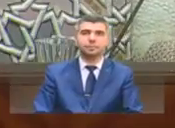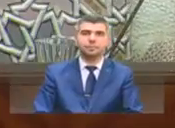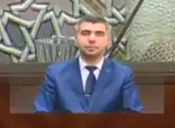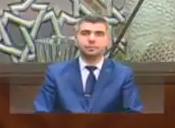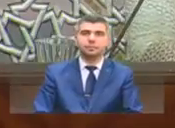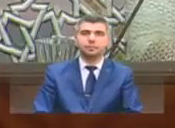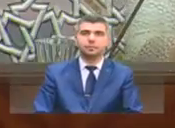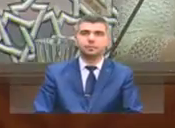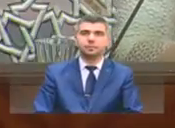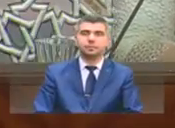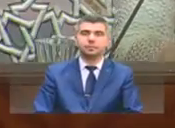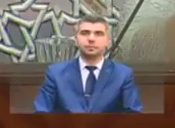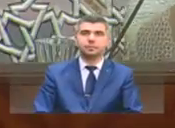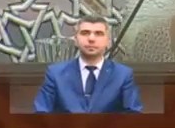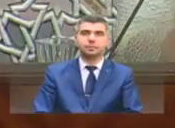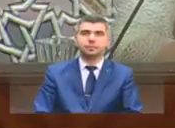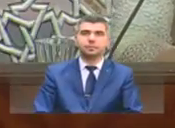تفضلوا.